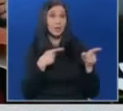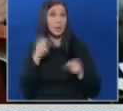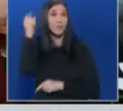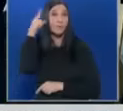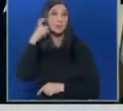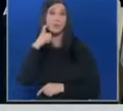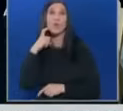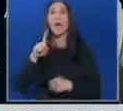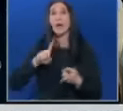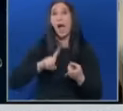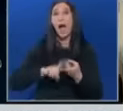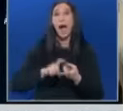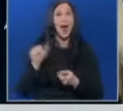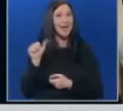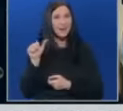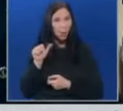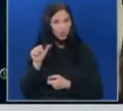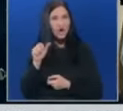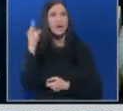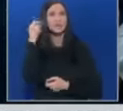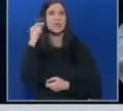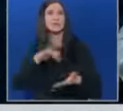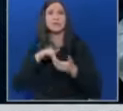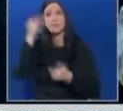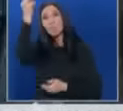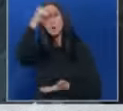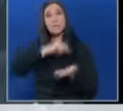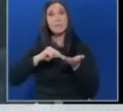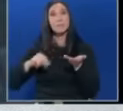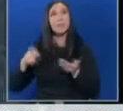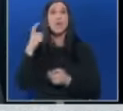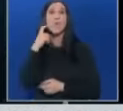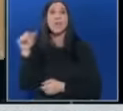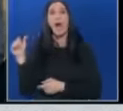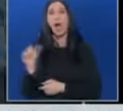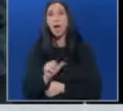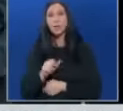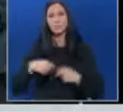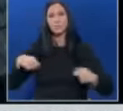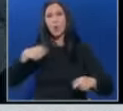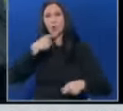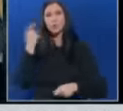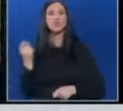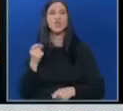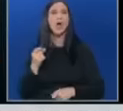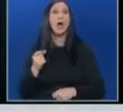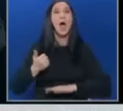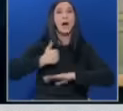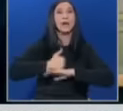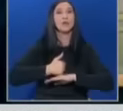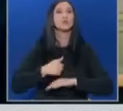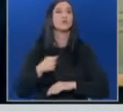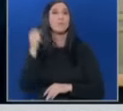професор Боянка Арнаудова, председателят на Съюза на българските писатели Боян Ангелов, дългогодишният ректор на УниБит